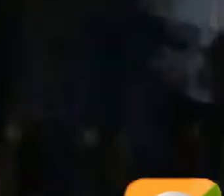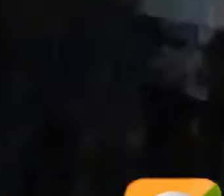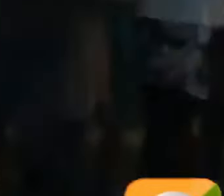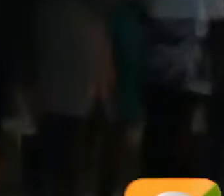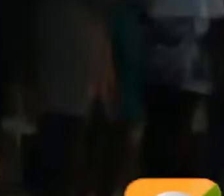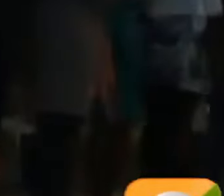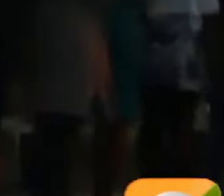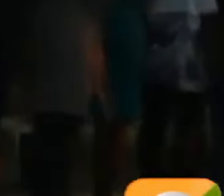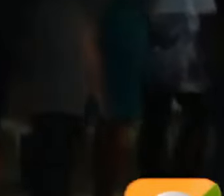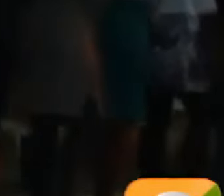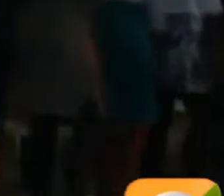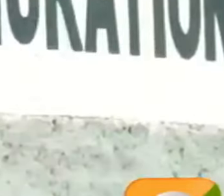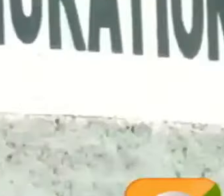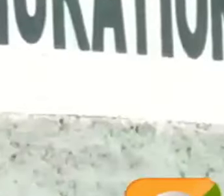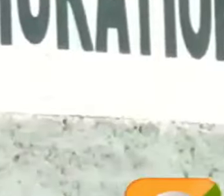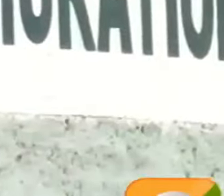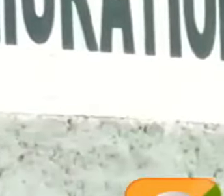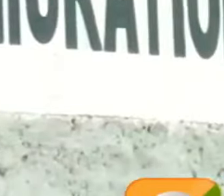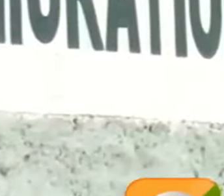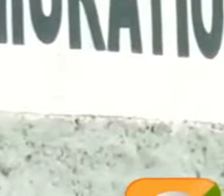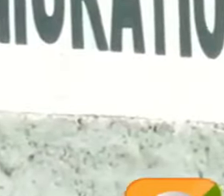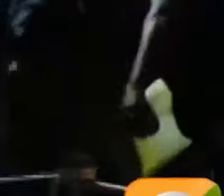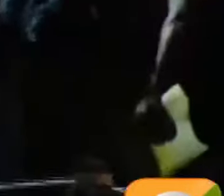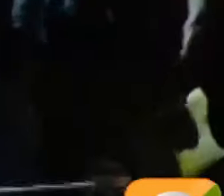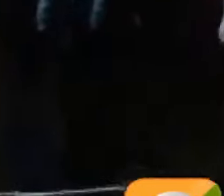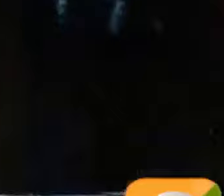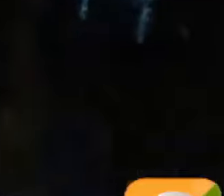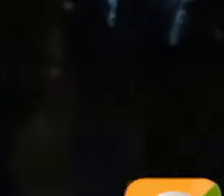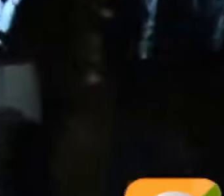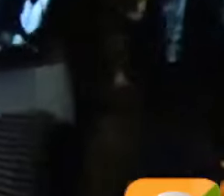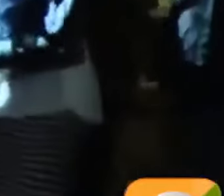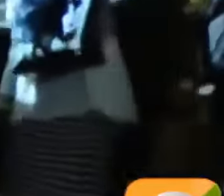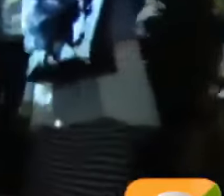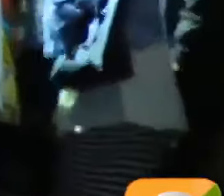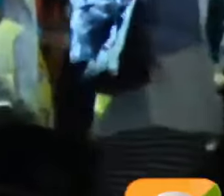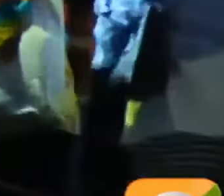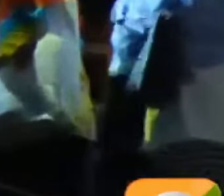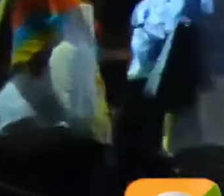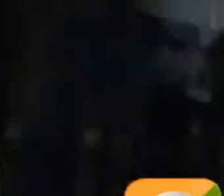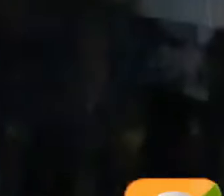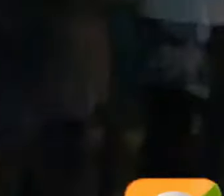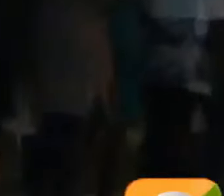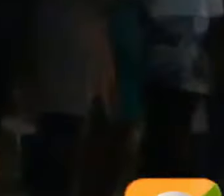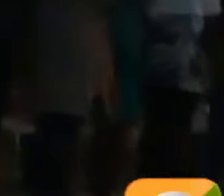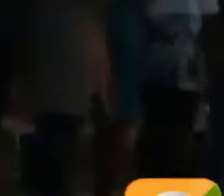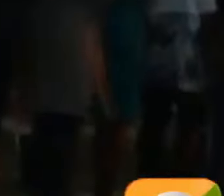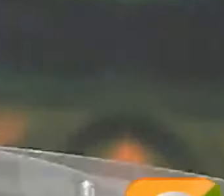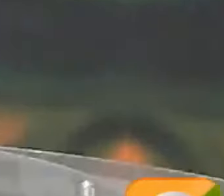Mabadiliko hayo yalianza kutekelezwa Oktoba mosi. Kama Umwangi, runinga ya Citizen.